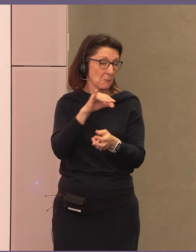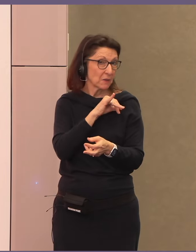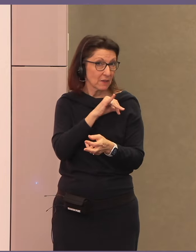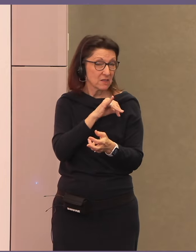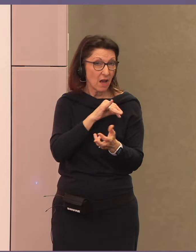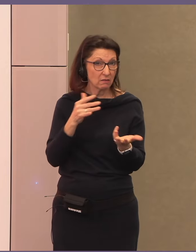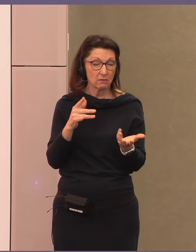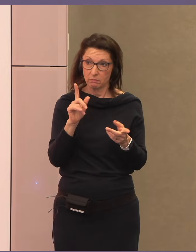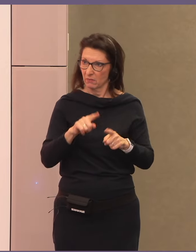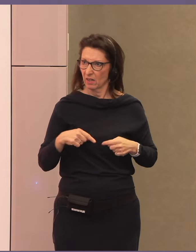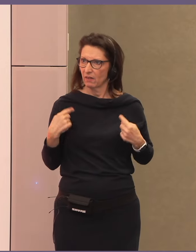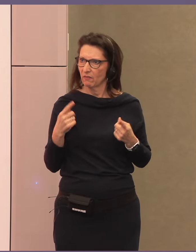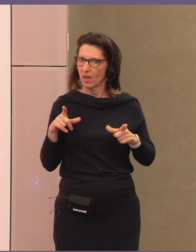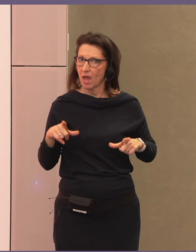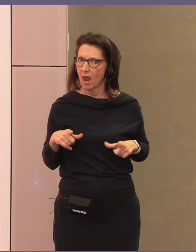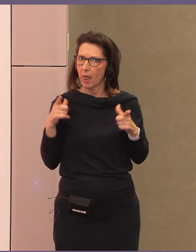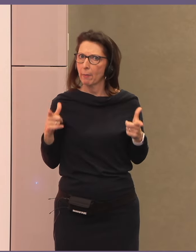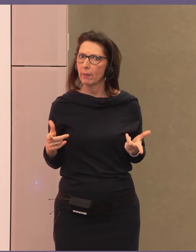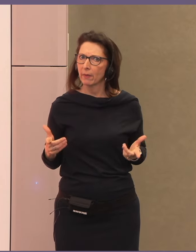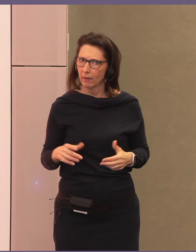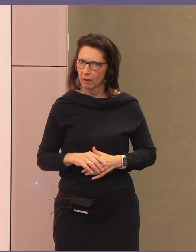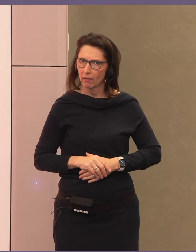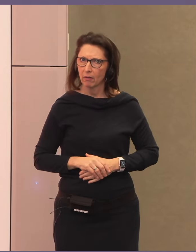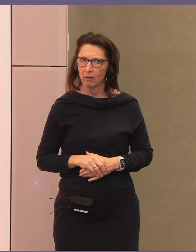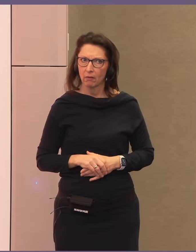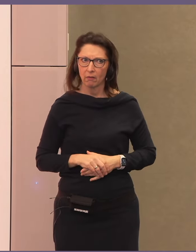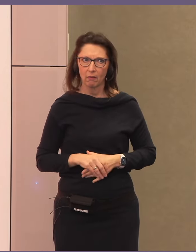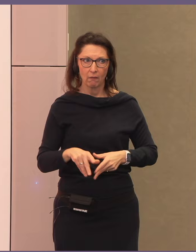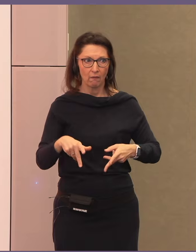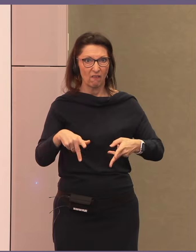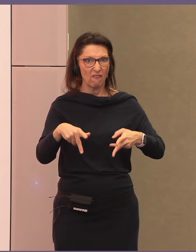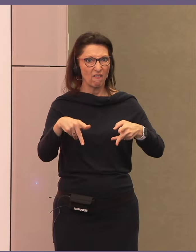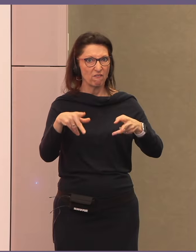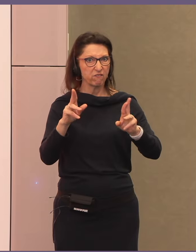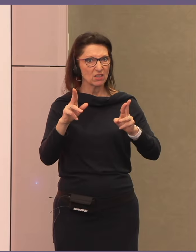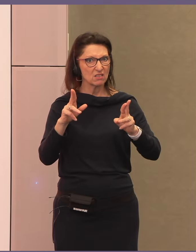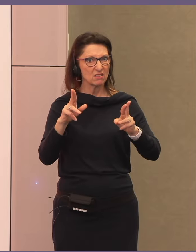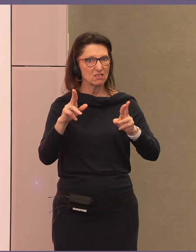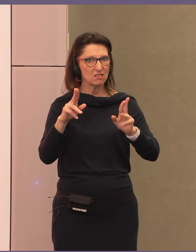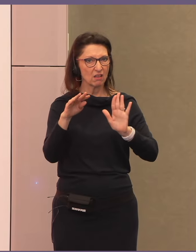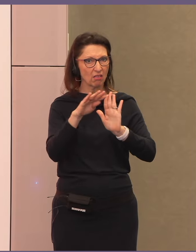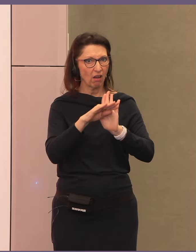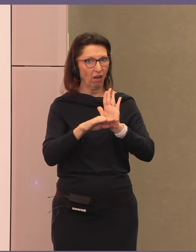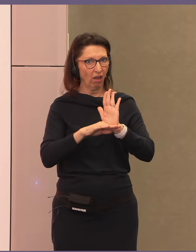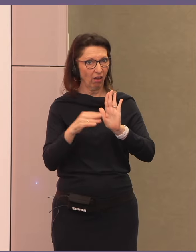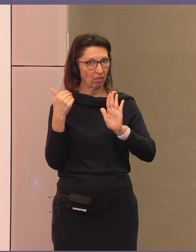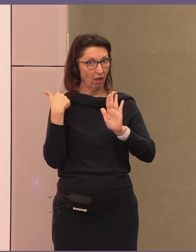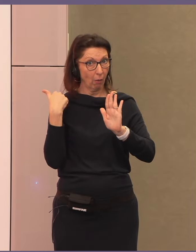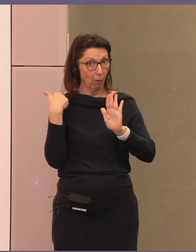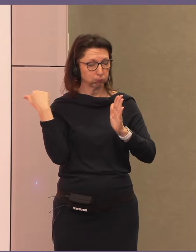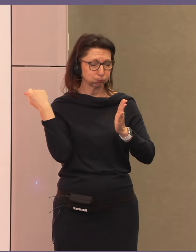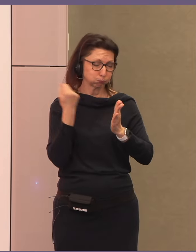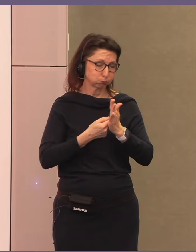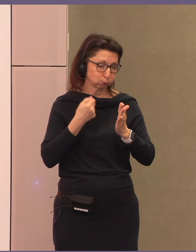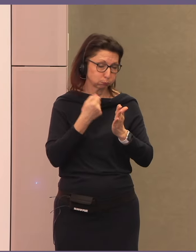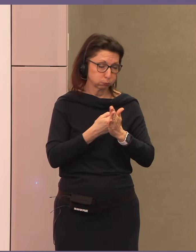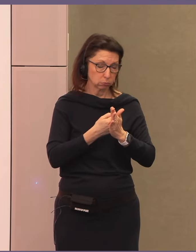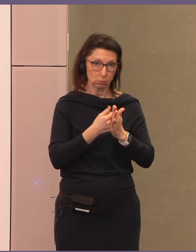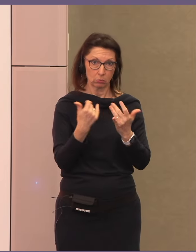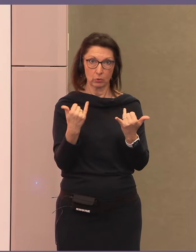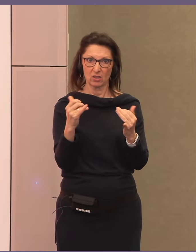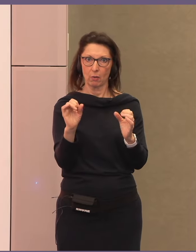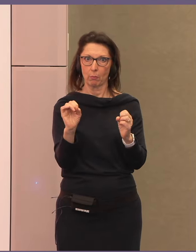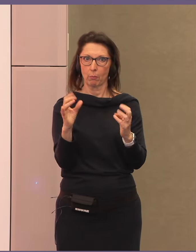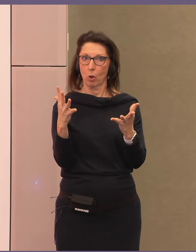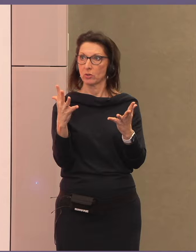haben, wie schnell eigentlich Fristen, Regelungen, die wir hart durchgekämpft haben, auf einmal wieder im Zentrum